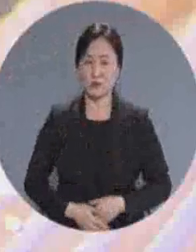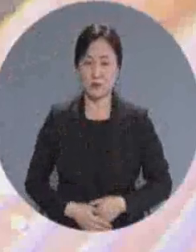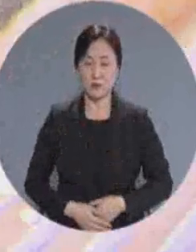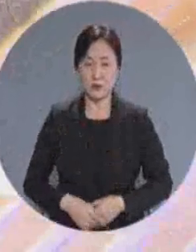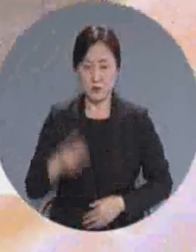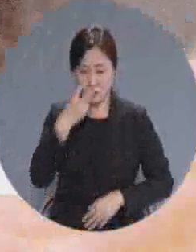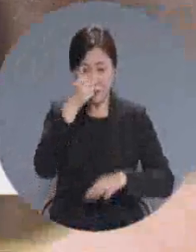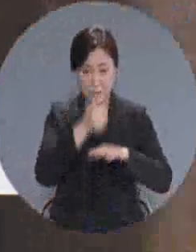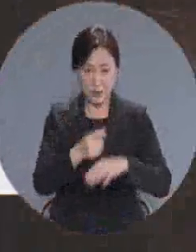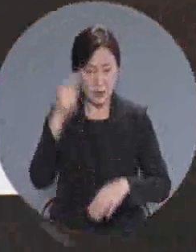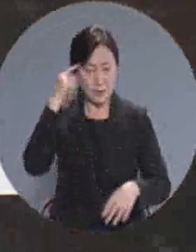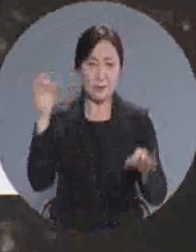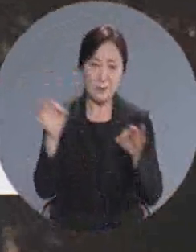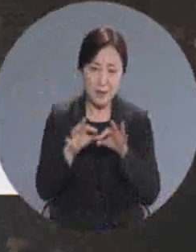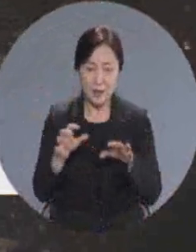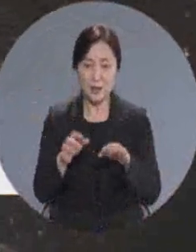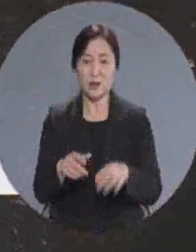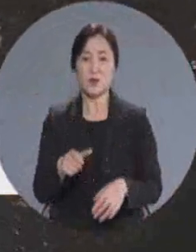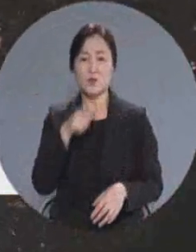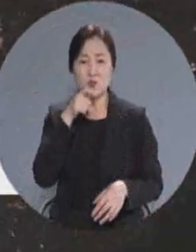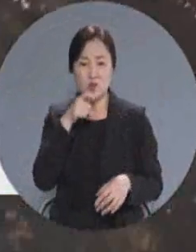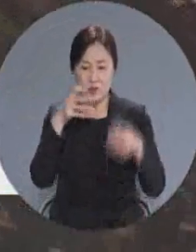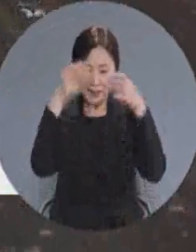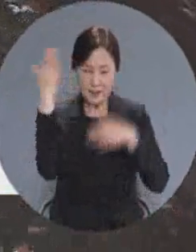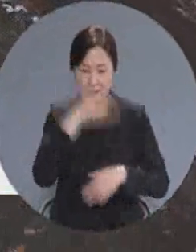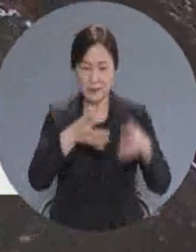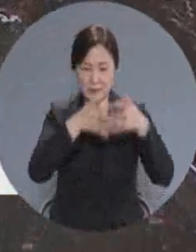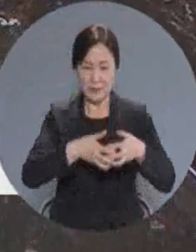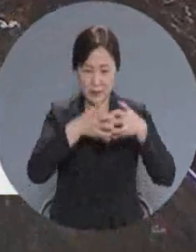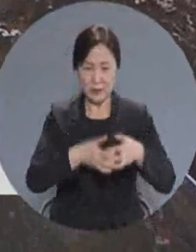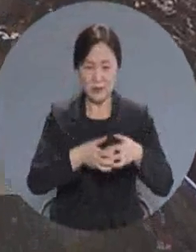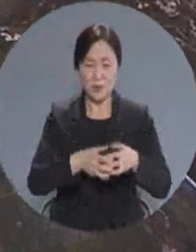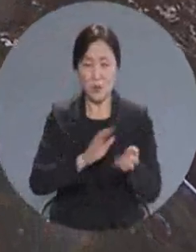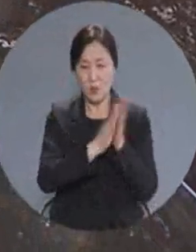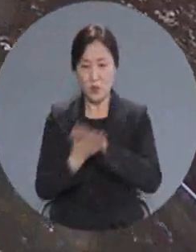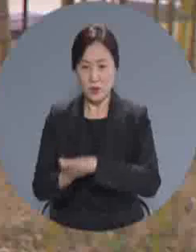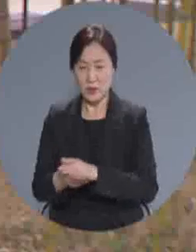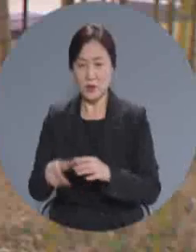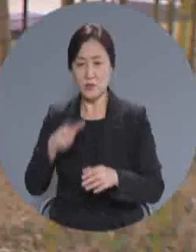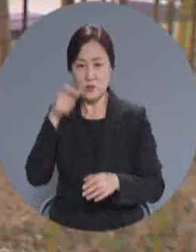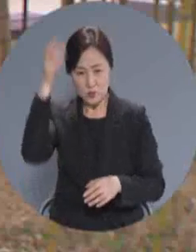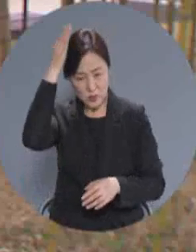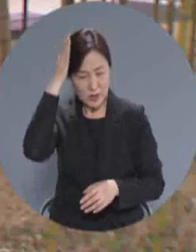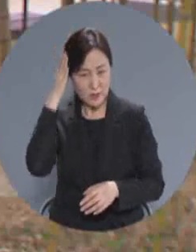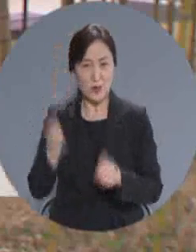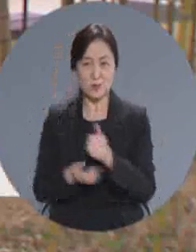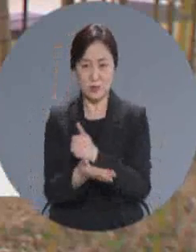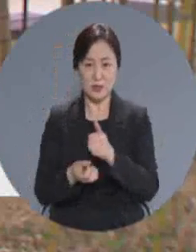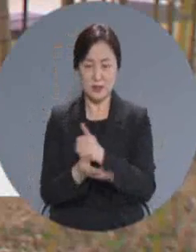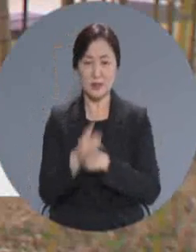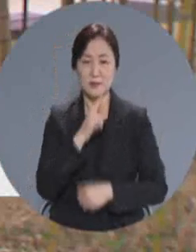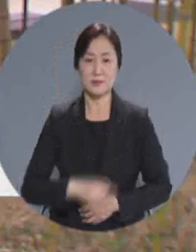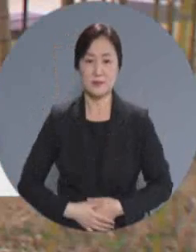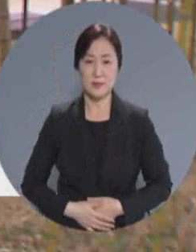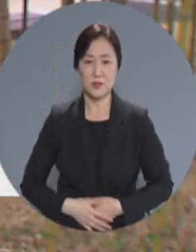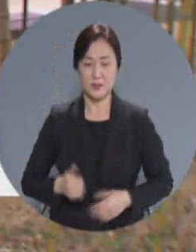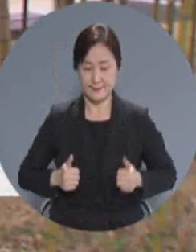엉뚱하게도 순천시가 설치한 수질오염 저감시설에서 발생한 것으로 드러났습니다. 저희들이